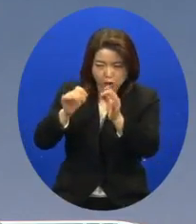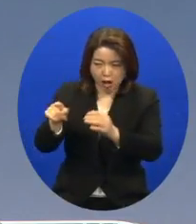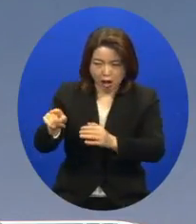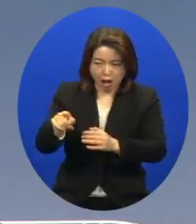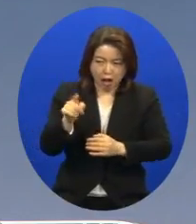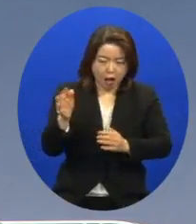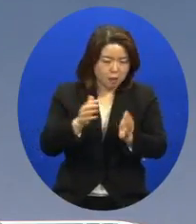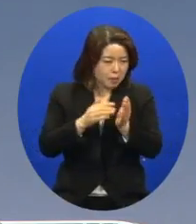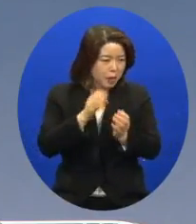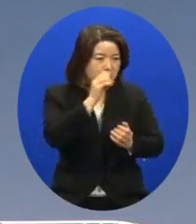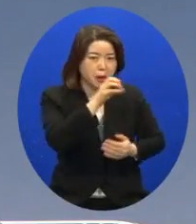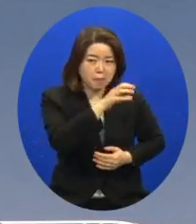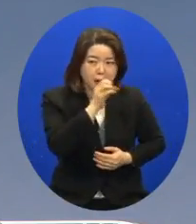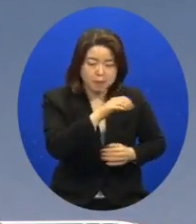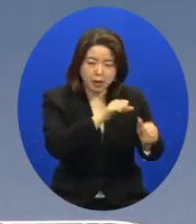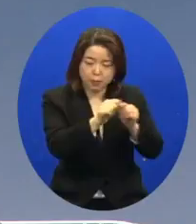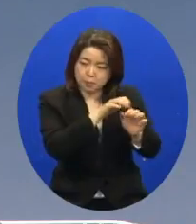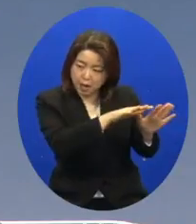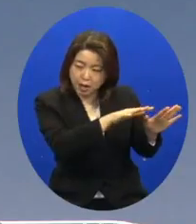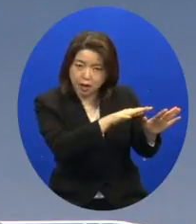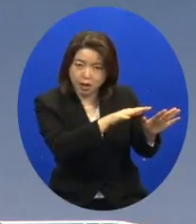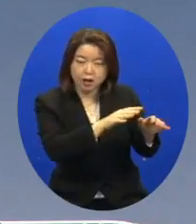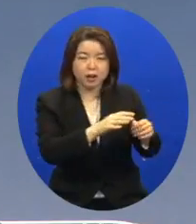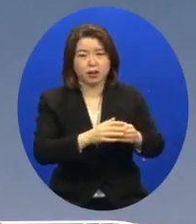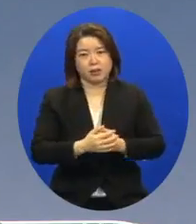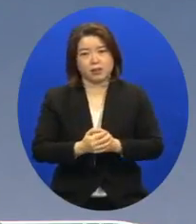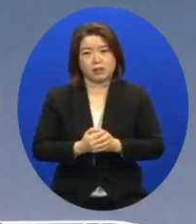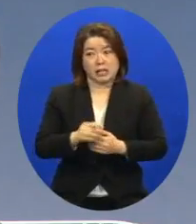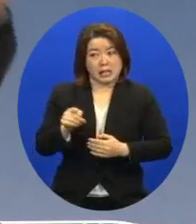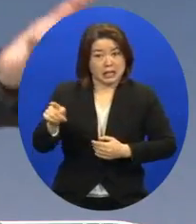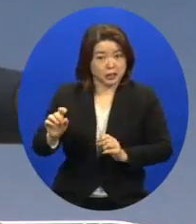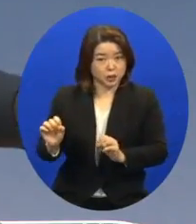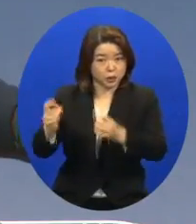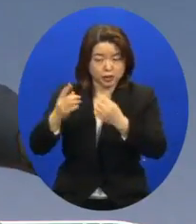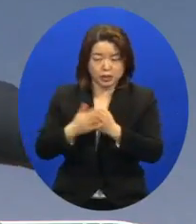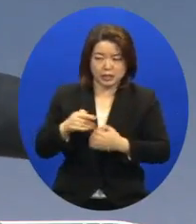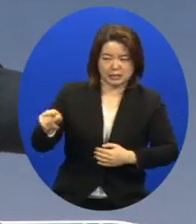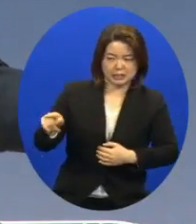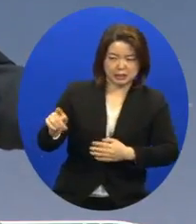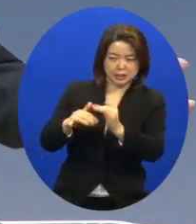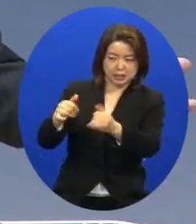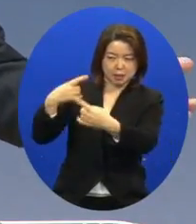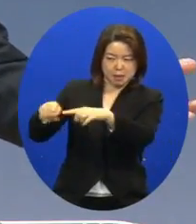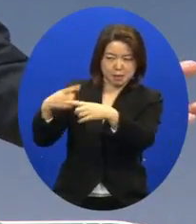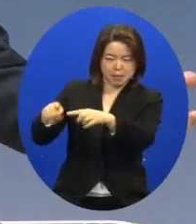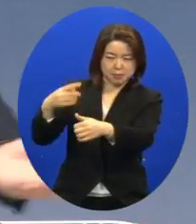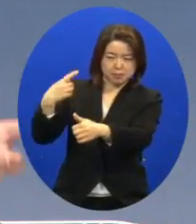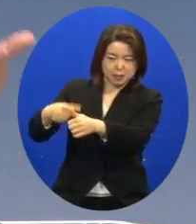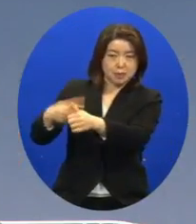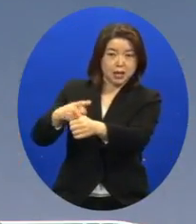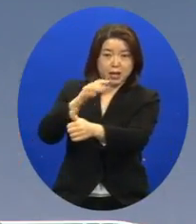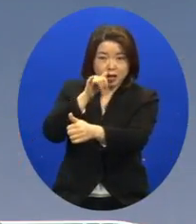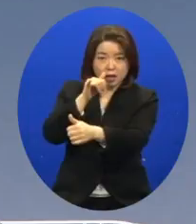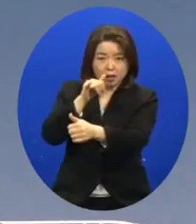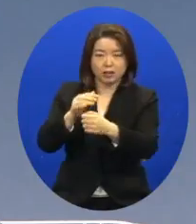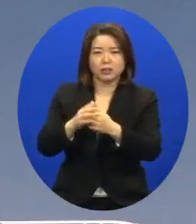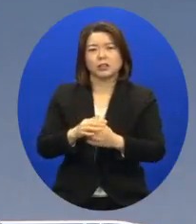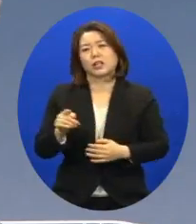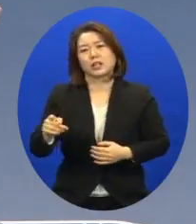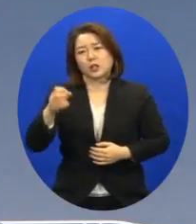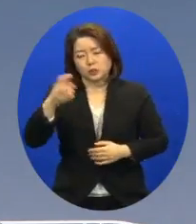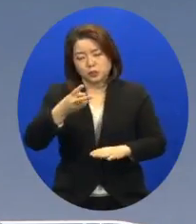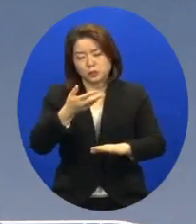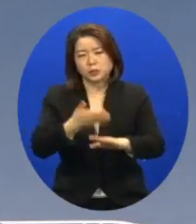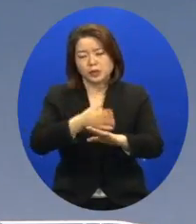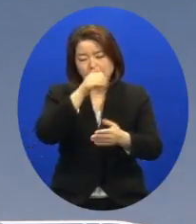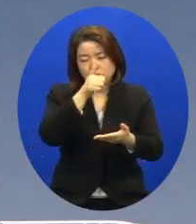수근수근 거리면서 소문을 내는 것 그것으로 인해서 여러분이 그 사람을 비난하는 것 이것은 정말 또 다른